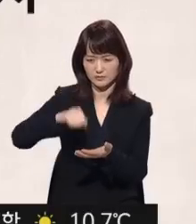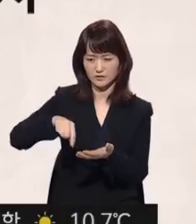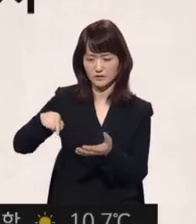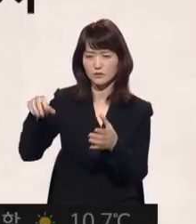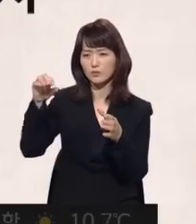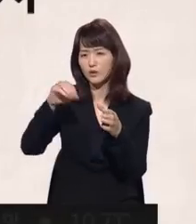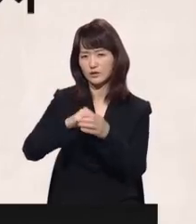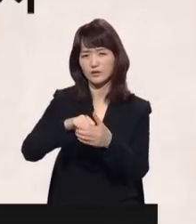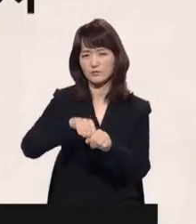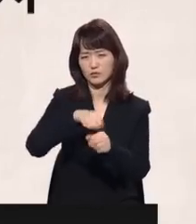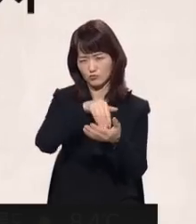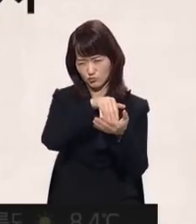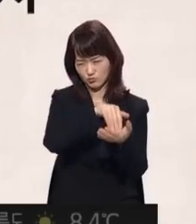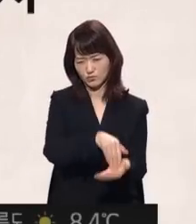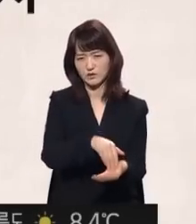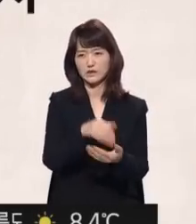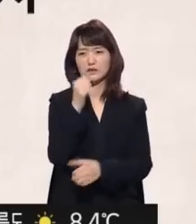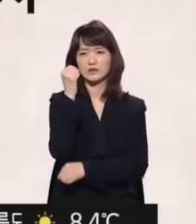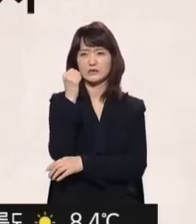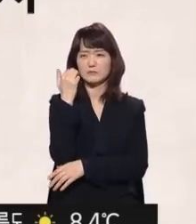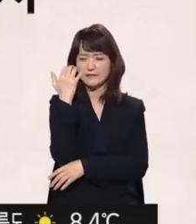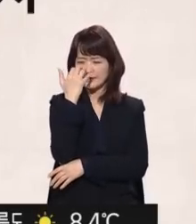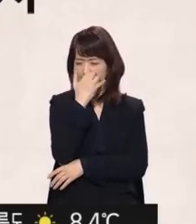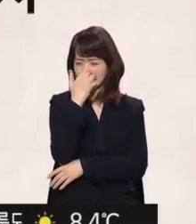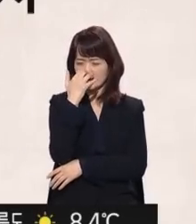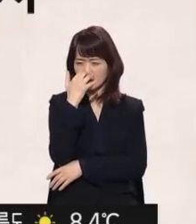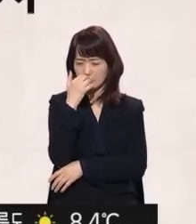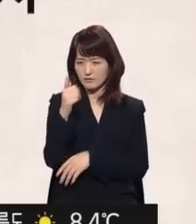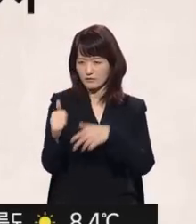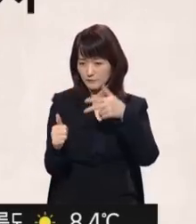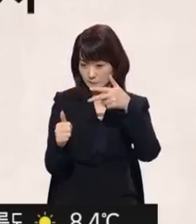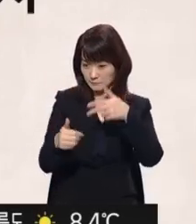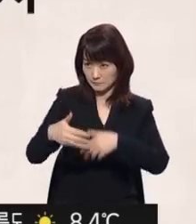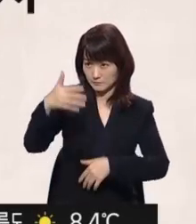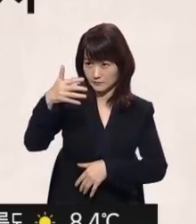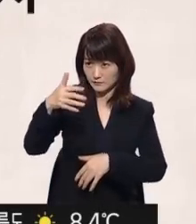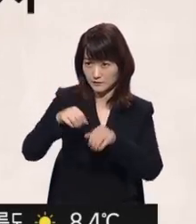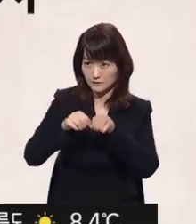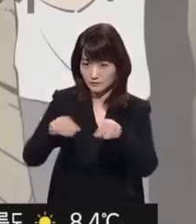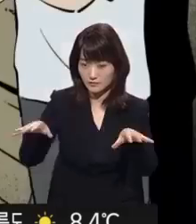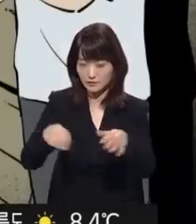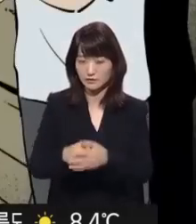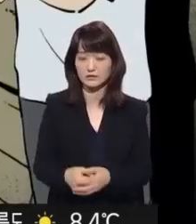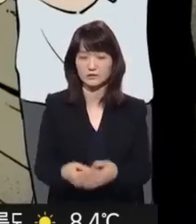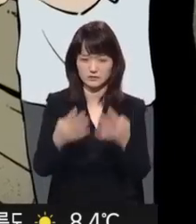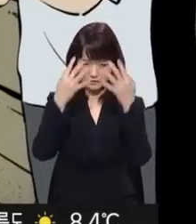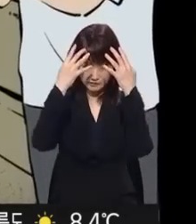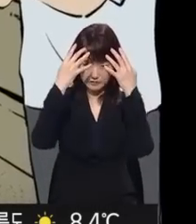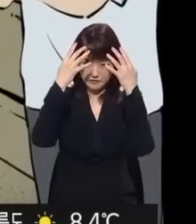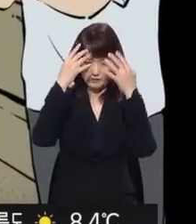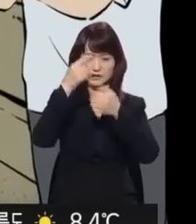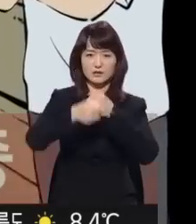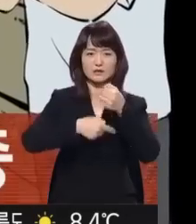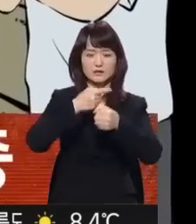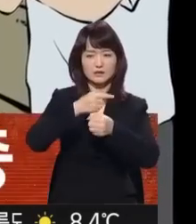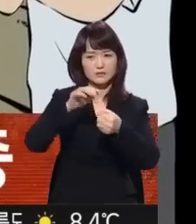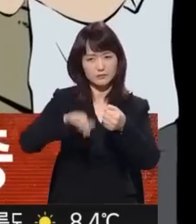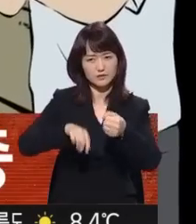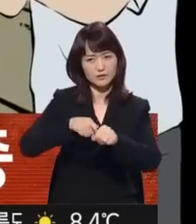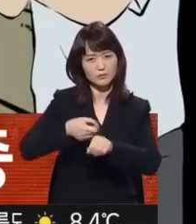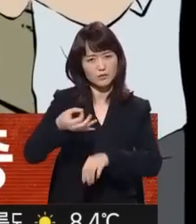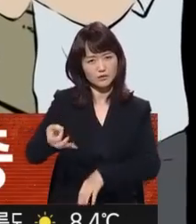있습니다 기본적으로는 음란물 유포죄인데 그거는 징역 1년 밑으로 아니면 천만의 벌금이기 때문에 근데 또